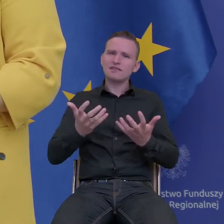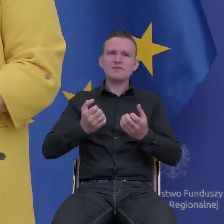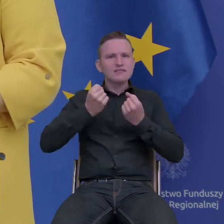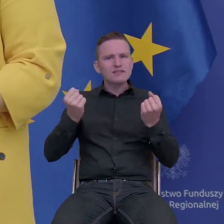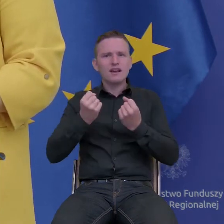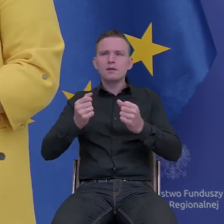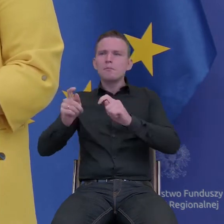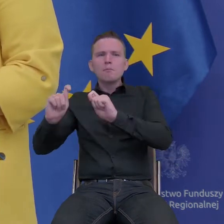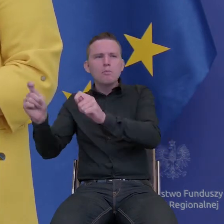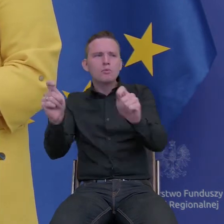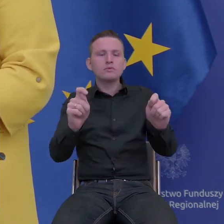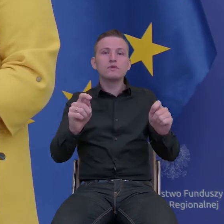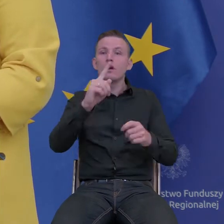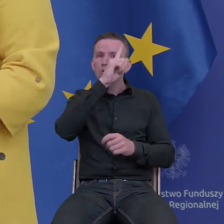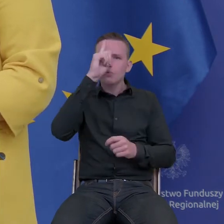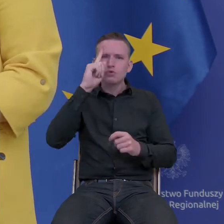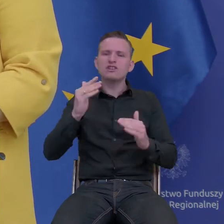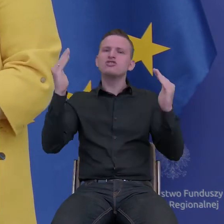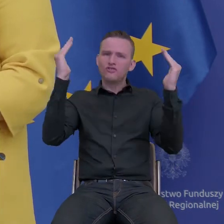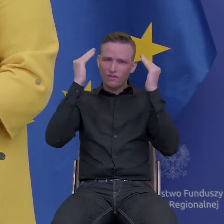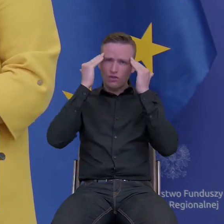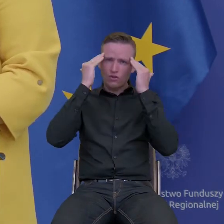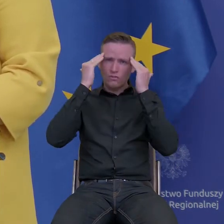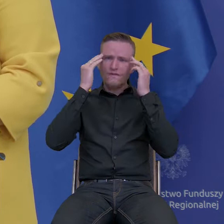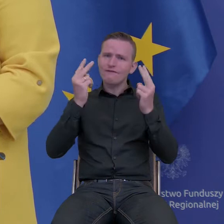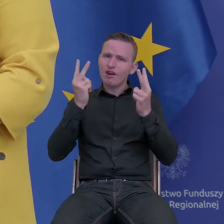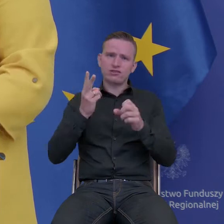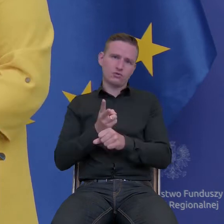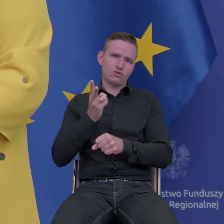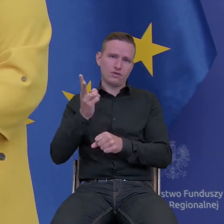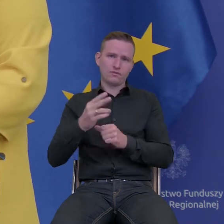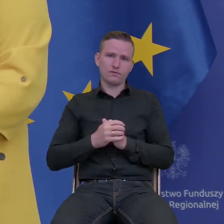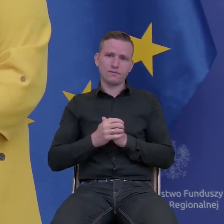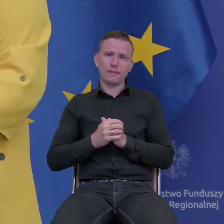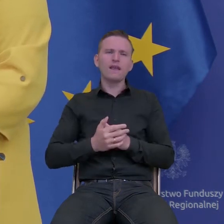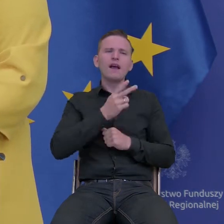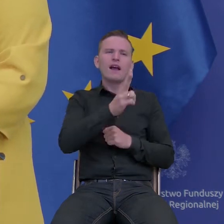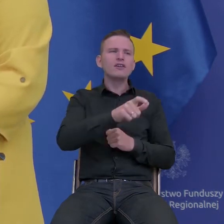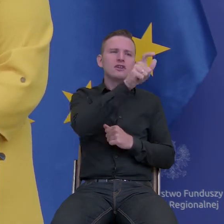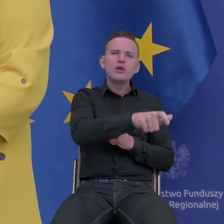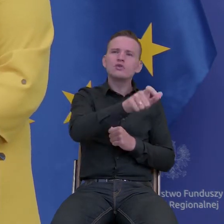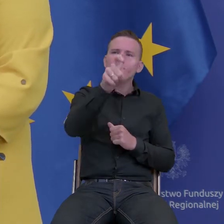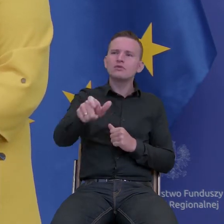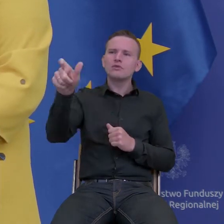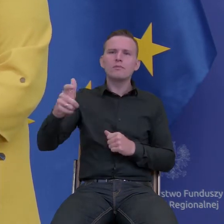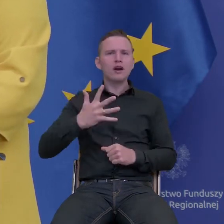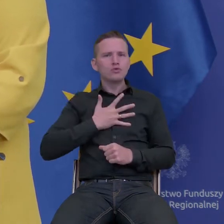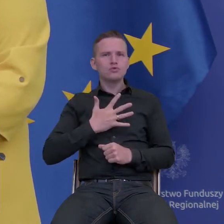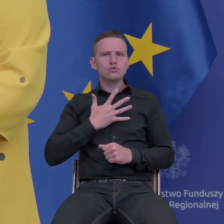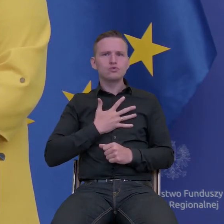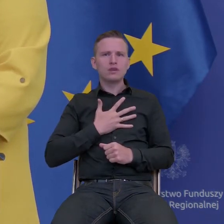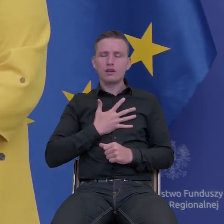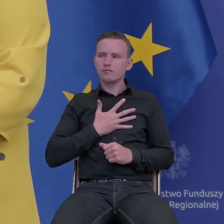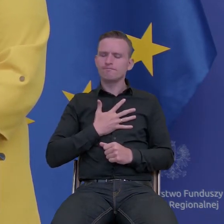Człowieka, który nie zawsze ma dobry słuch, człowieka, który nie zawsze dobrze widzi, człowieka, który jeździ na